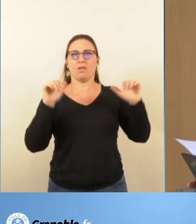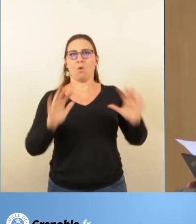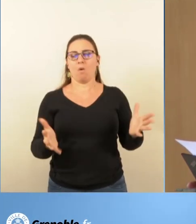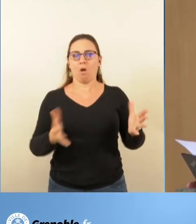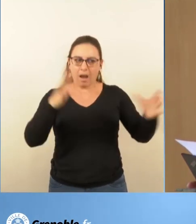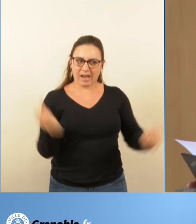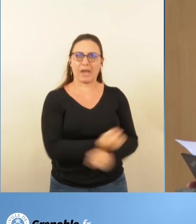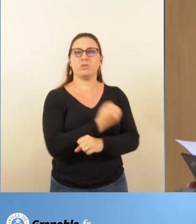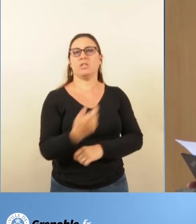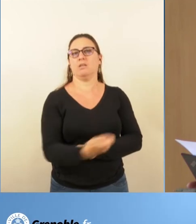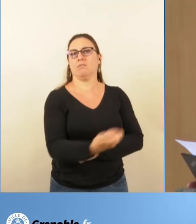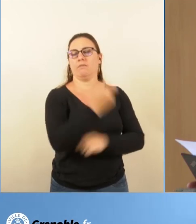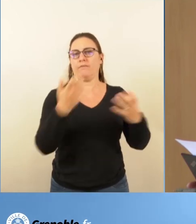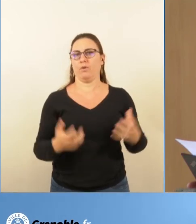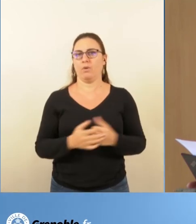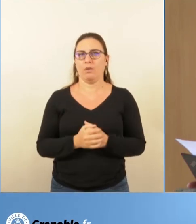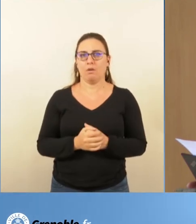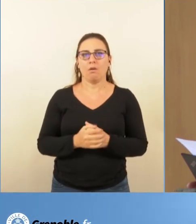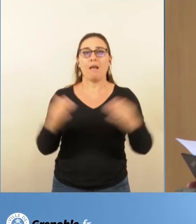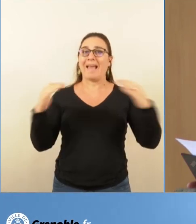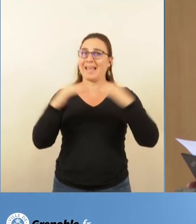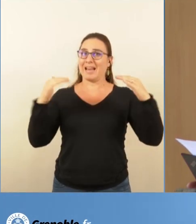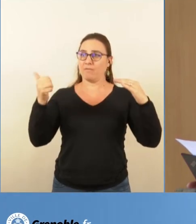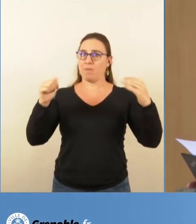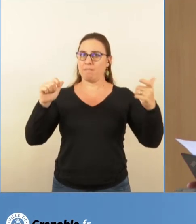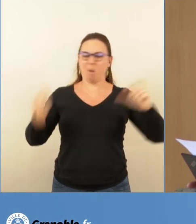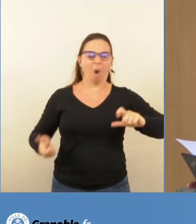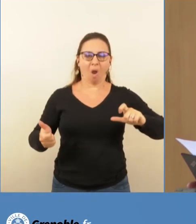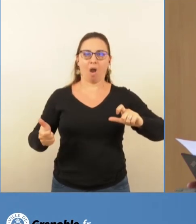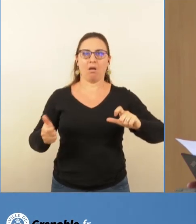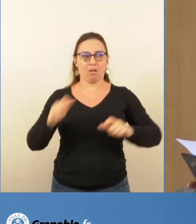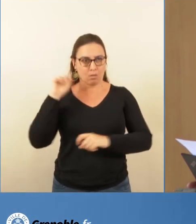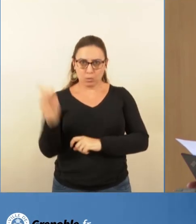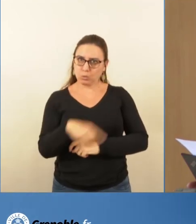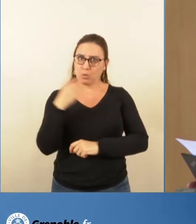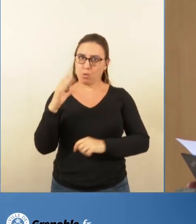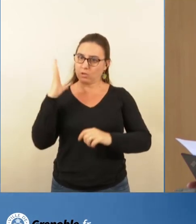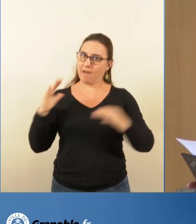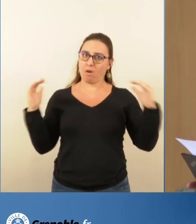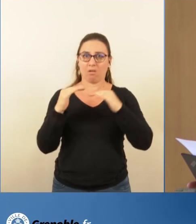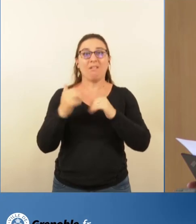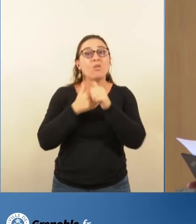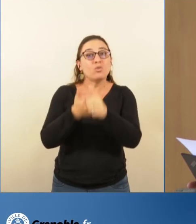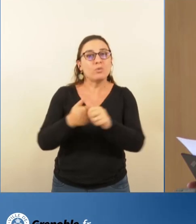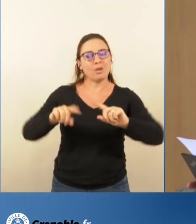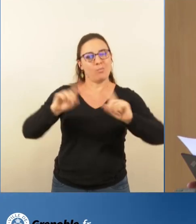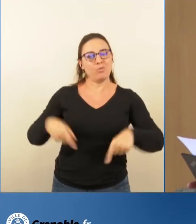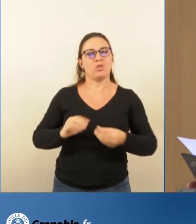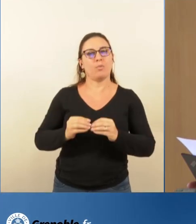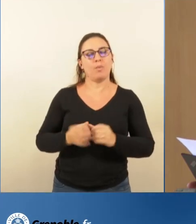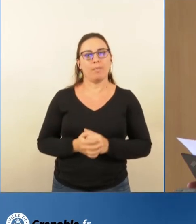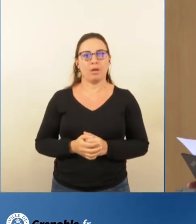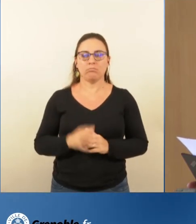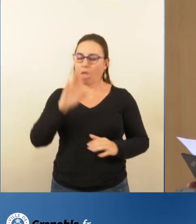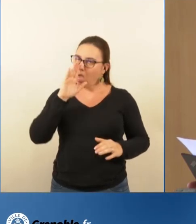vous avez détruit un système égalitaire pour tous pour des raisons budgétaires revenez